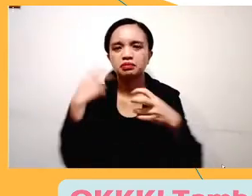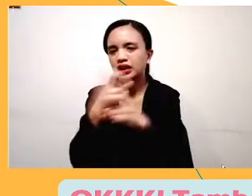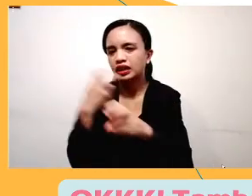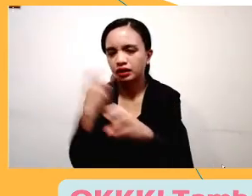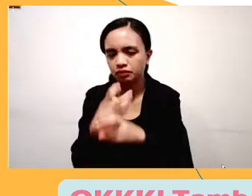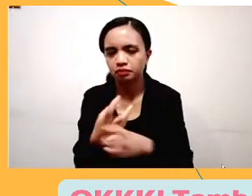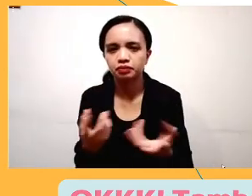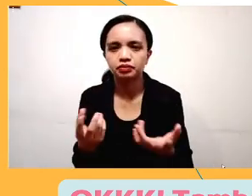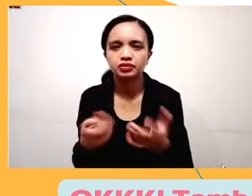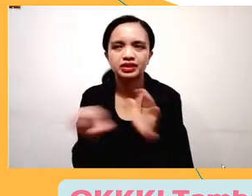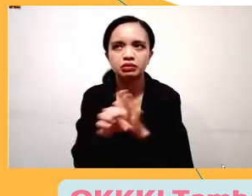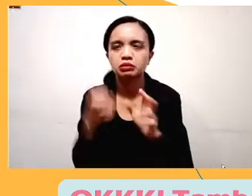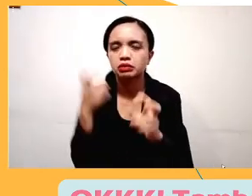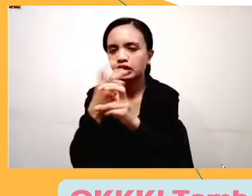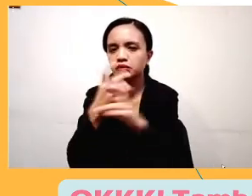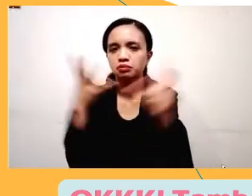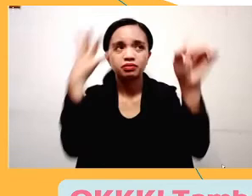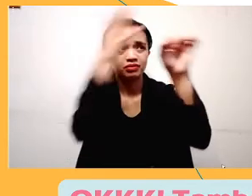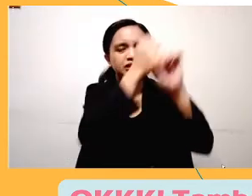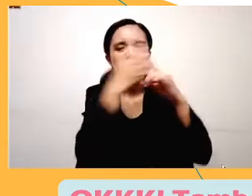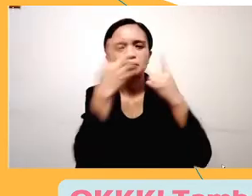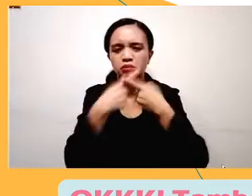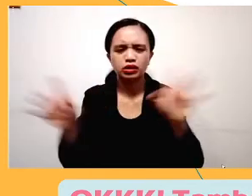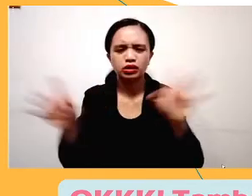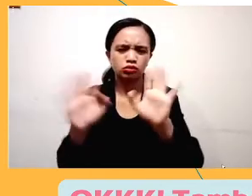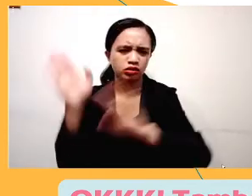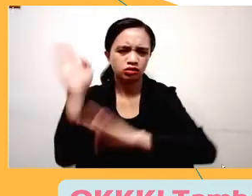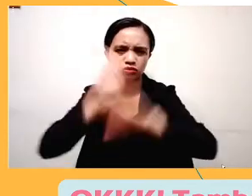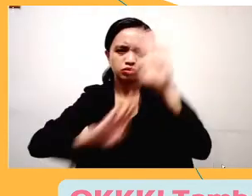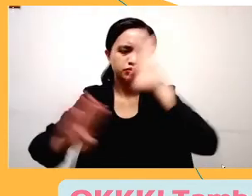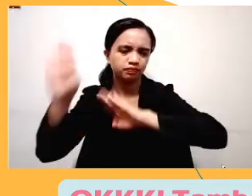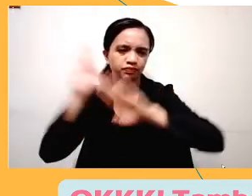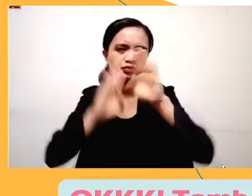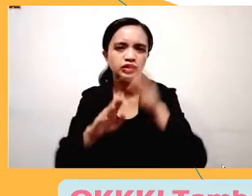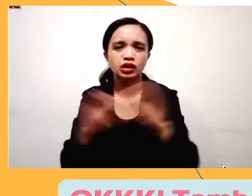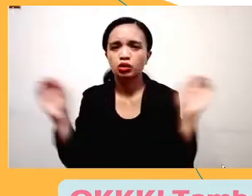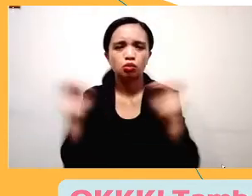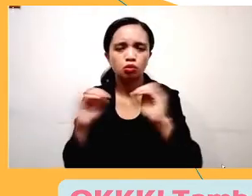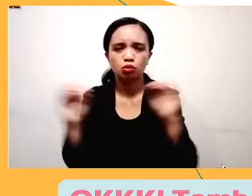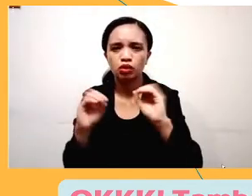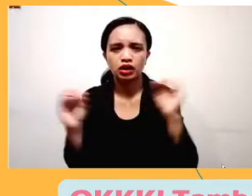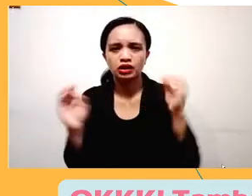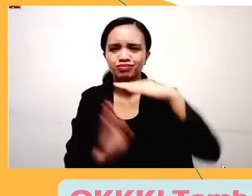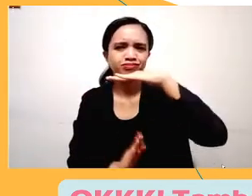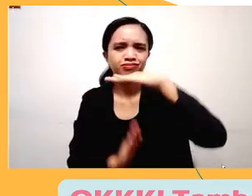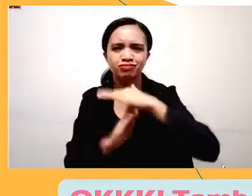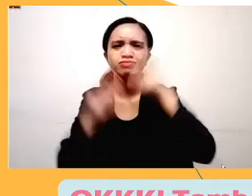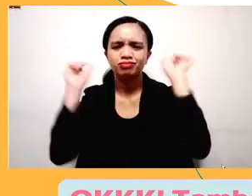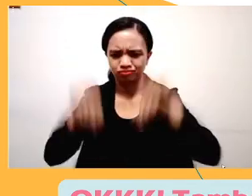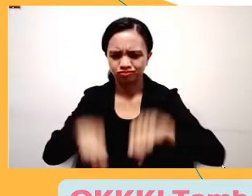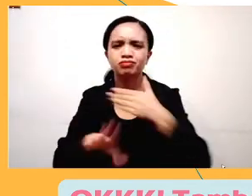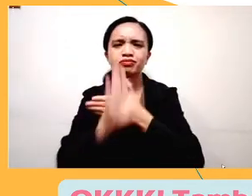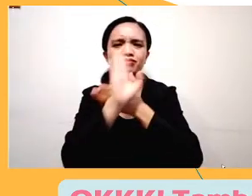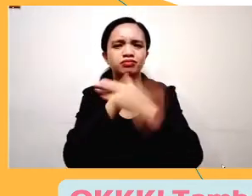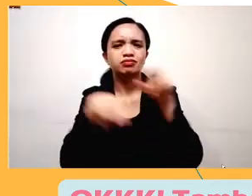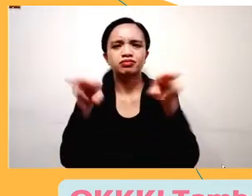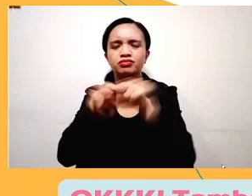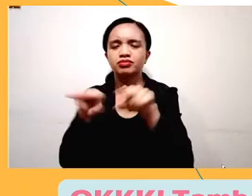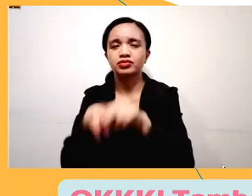kumbaga. Okay? But don't worry, walang dead end. Nakakabangon naman eh. Meron lang yung mga